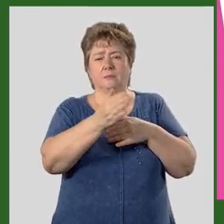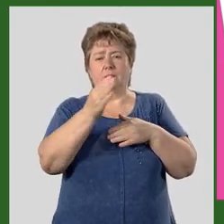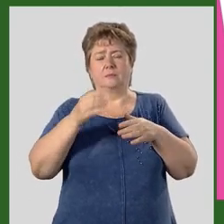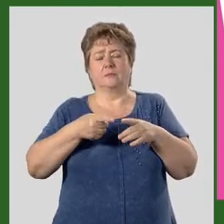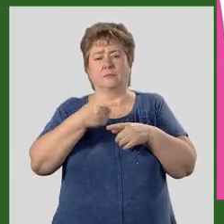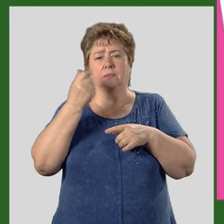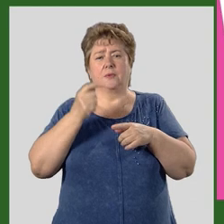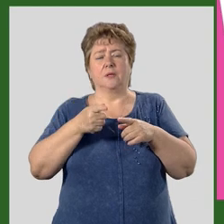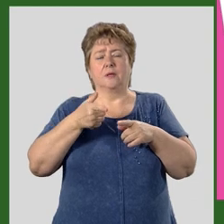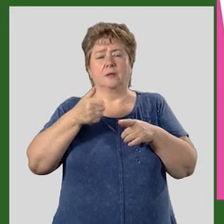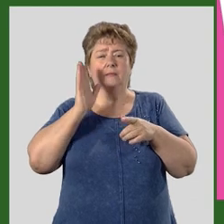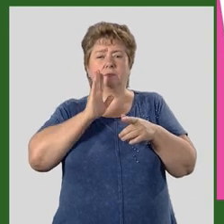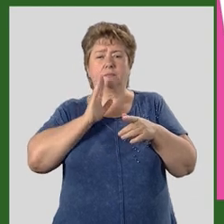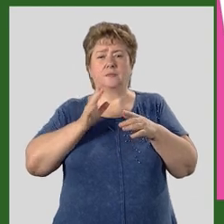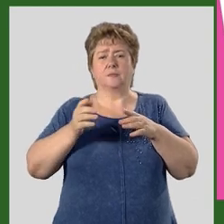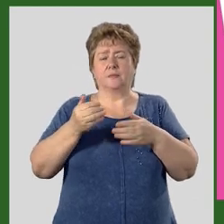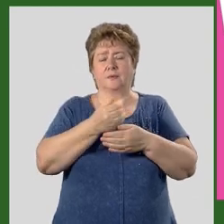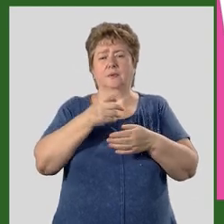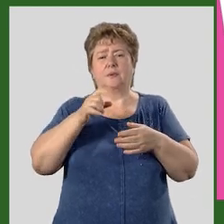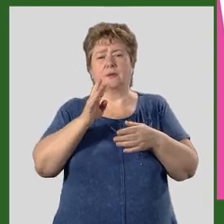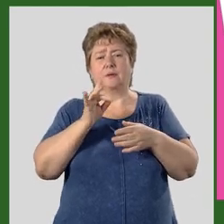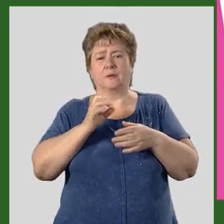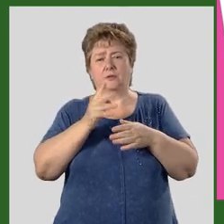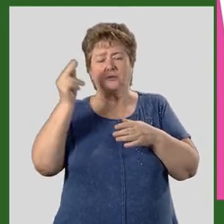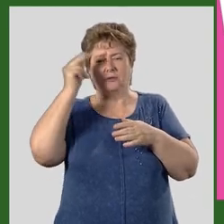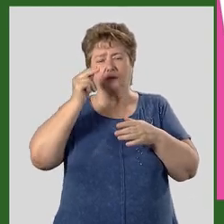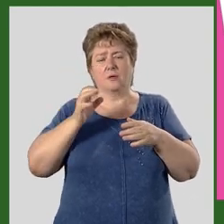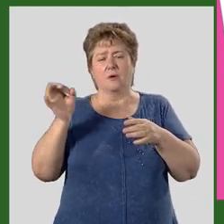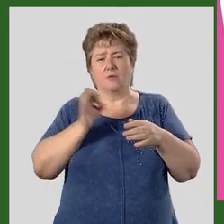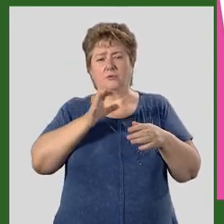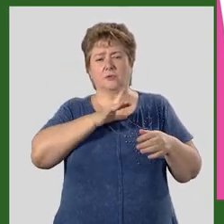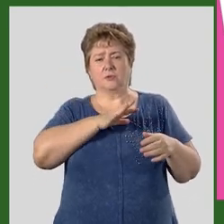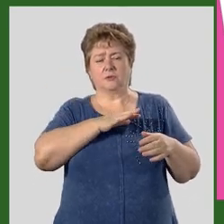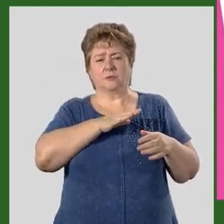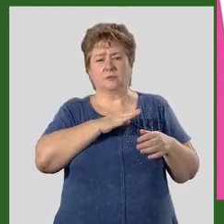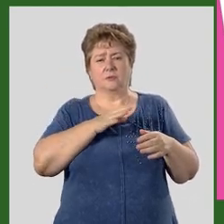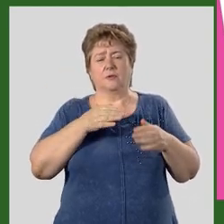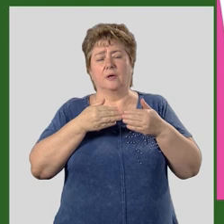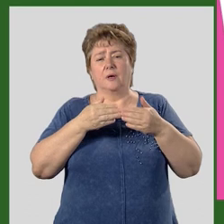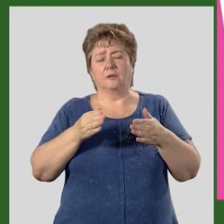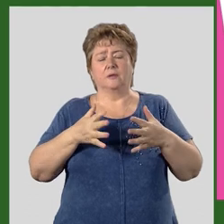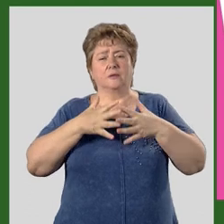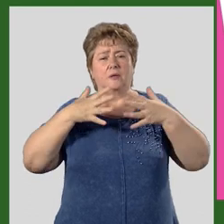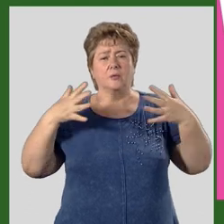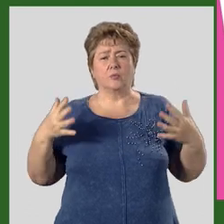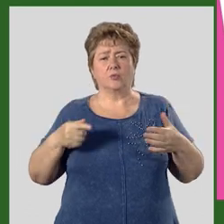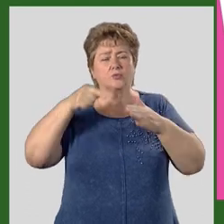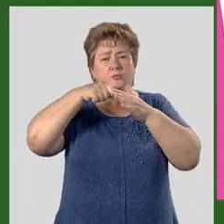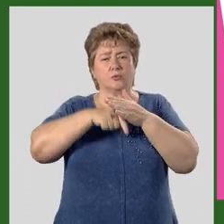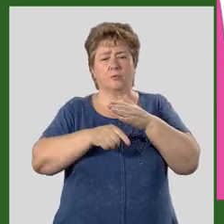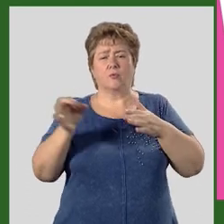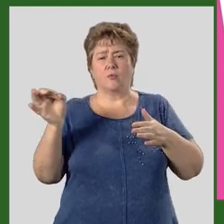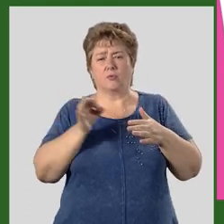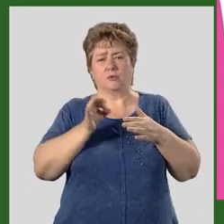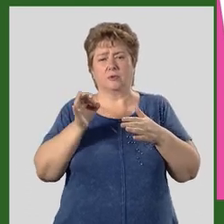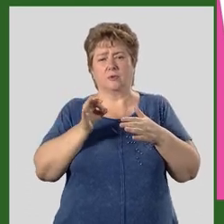рыбопромысловое, гидробиологическое, гидрологическое изучение озера Иссык-Куль. Открыл наибольшую глубину